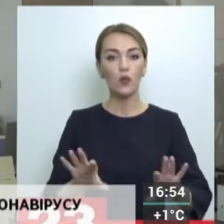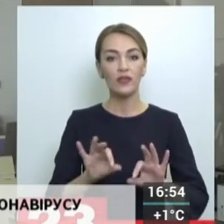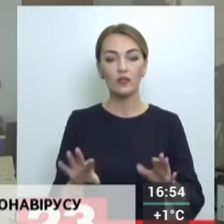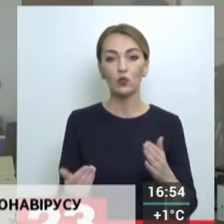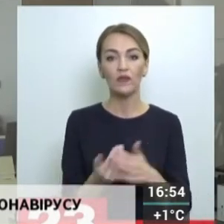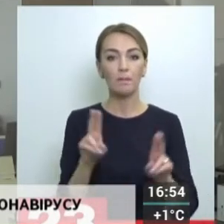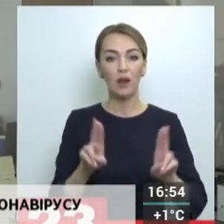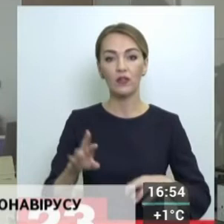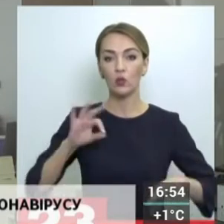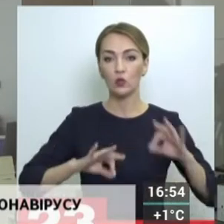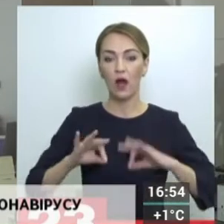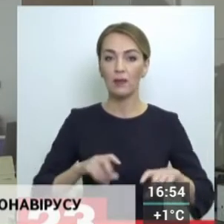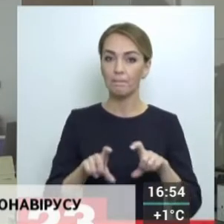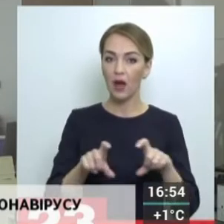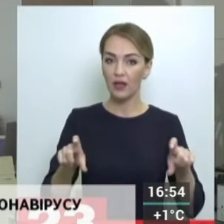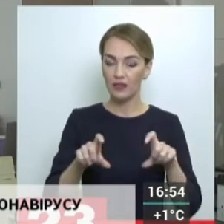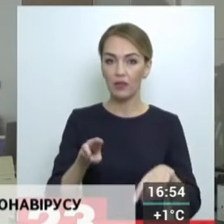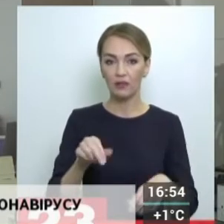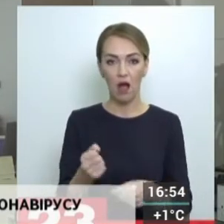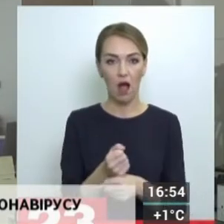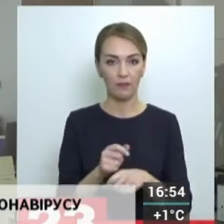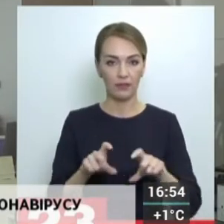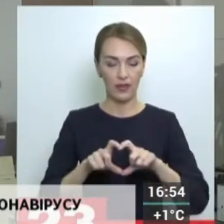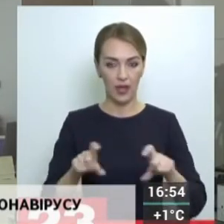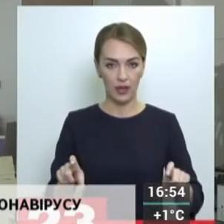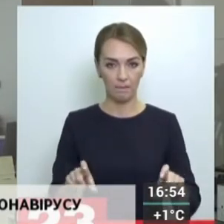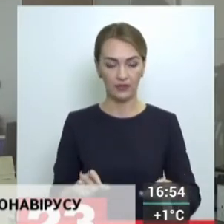Роз'ясніть нові правила користування магазинами та аптеками.